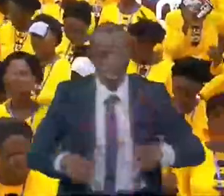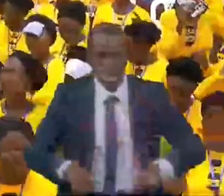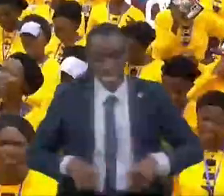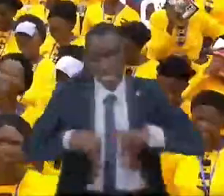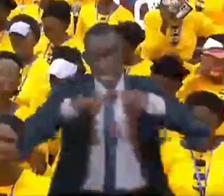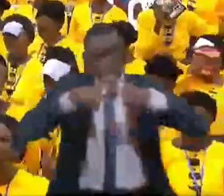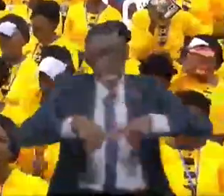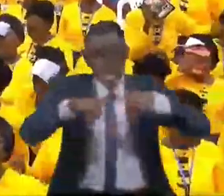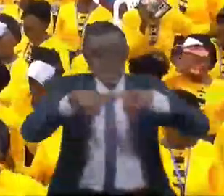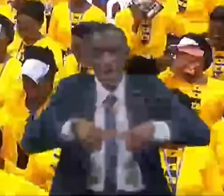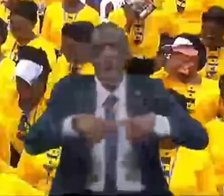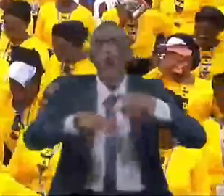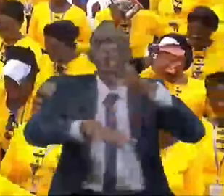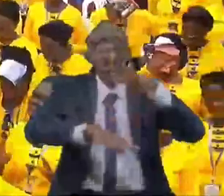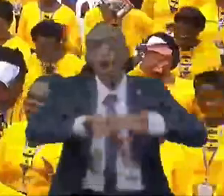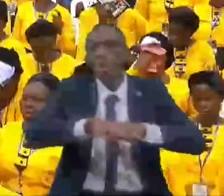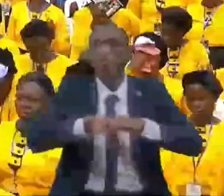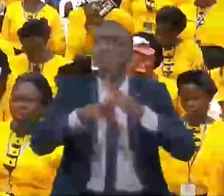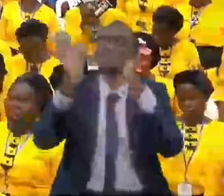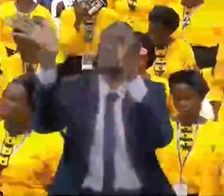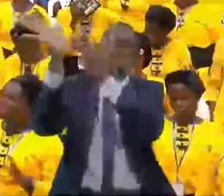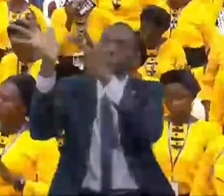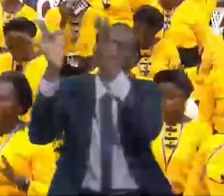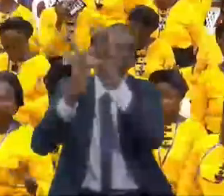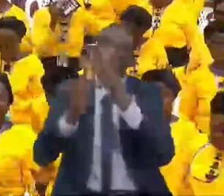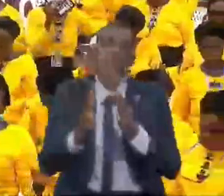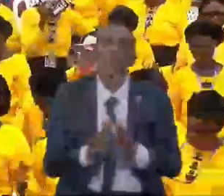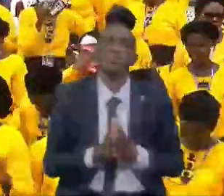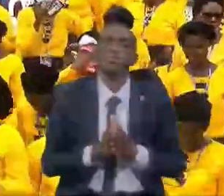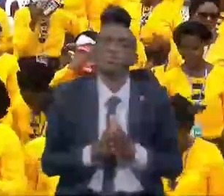Appuie-toi sur Jésus.